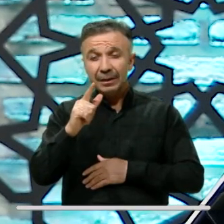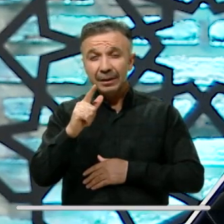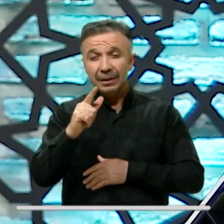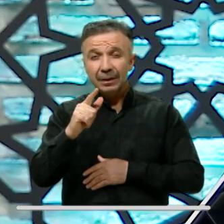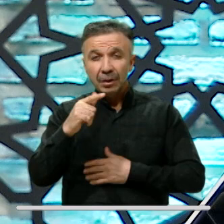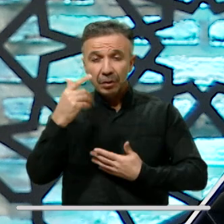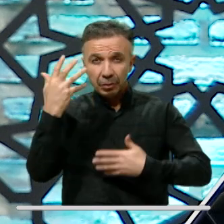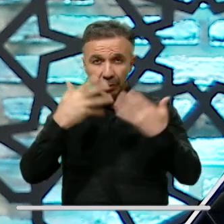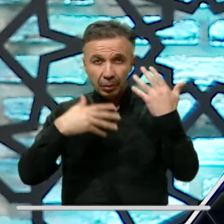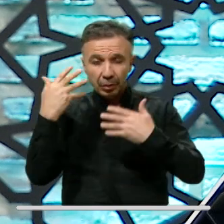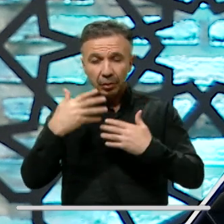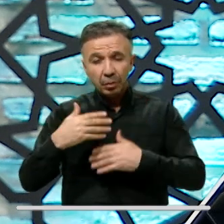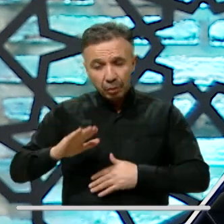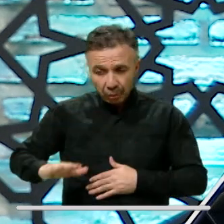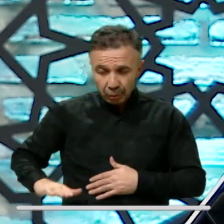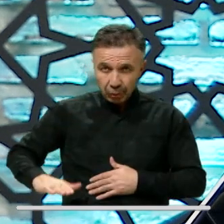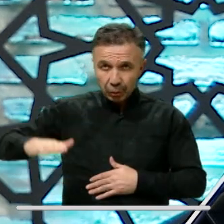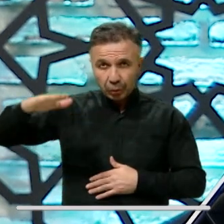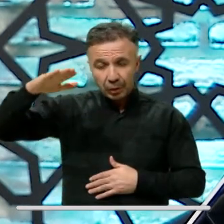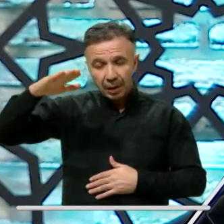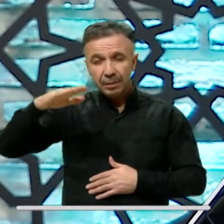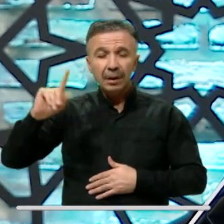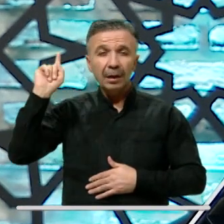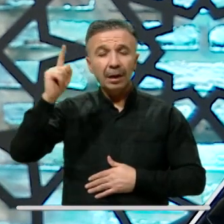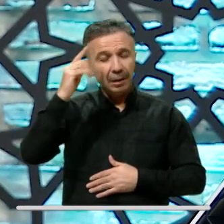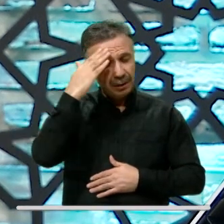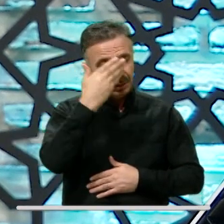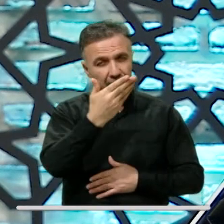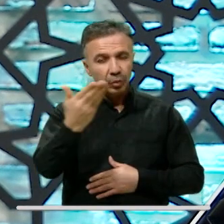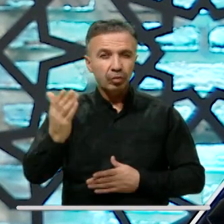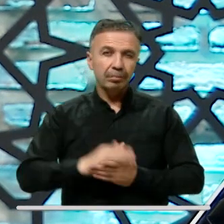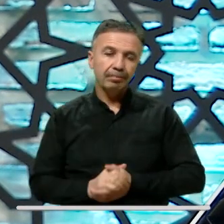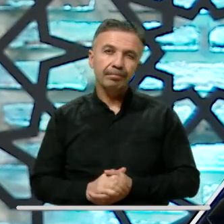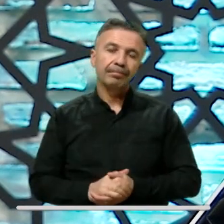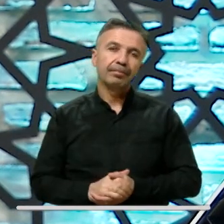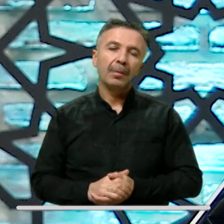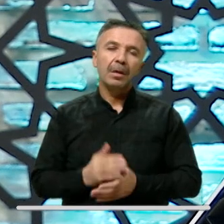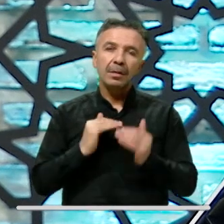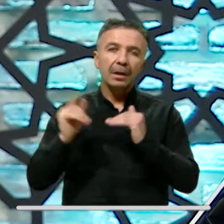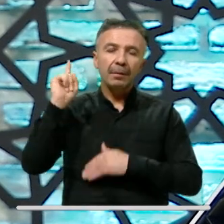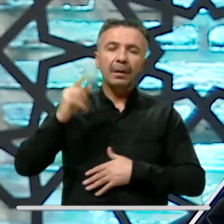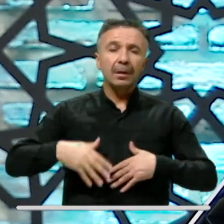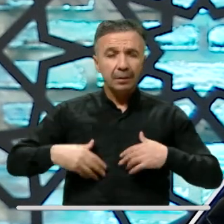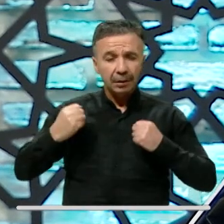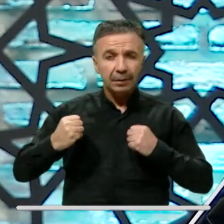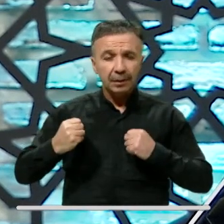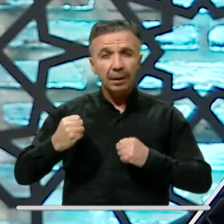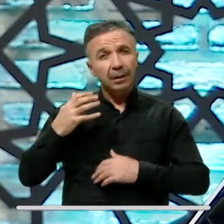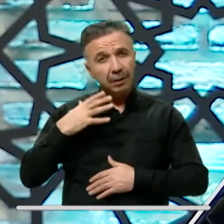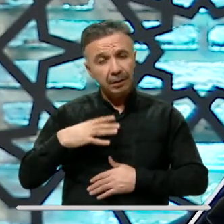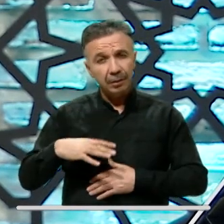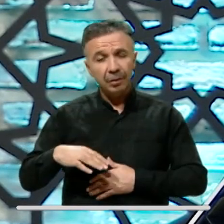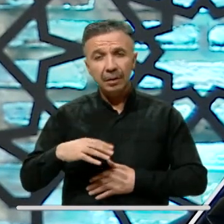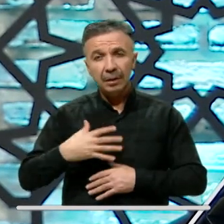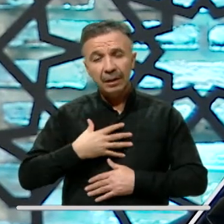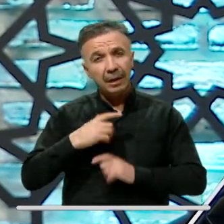bütün kardeşlerimizi, büyüklerimizi, küçüklerimizi Allah'ın selamıyla selamlıyoruz. Cenab-ı Allah'tan sağlık, afiyet niyaz ediyoruz.